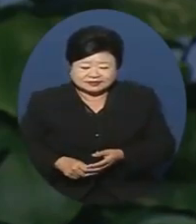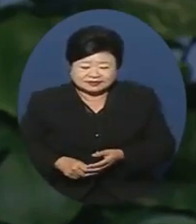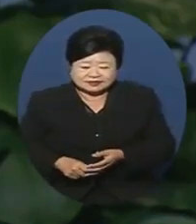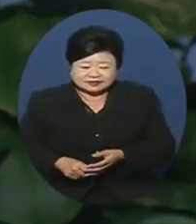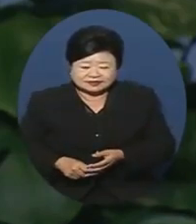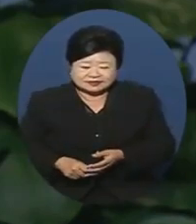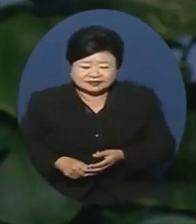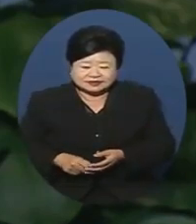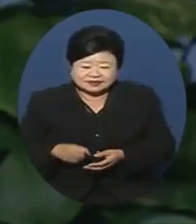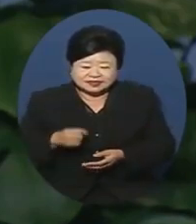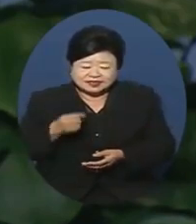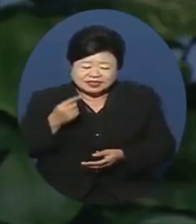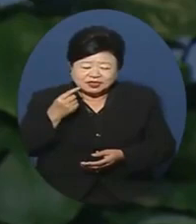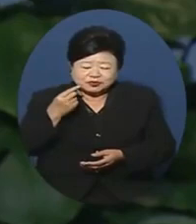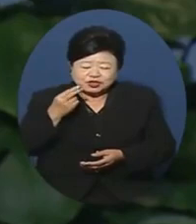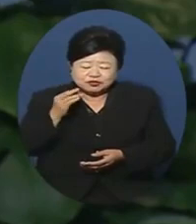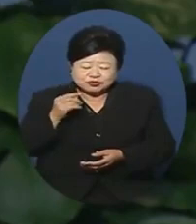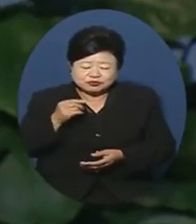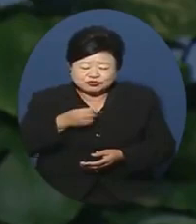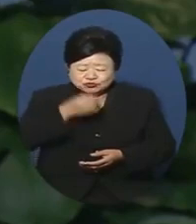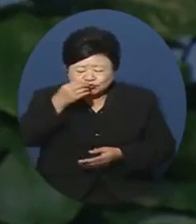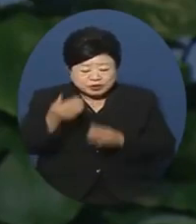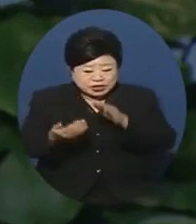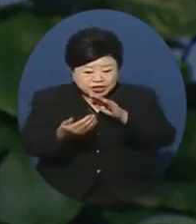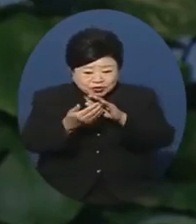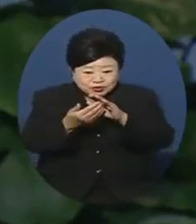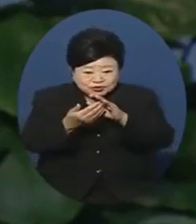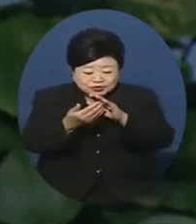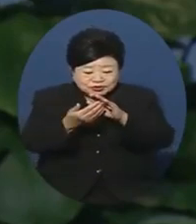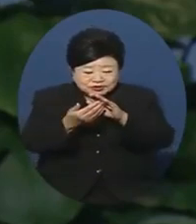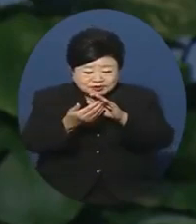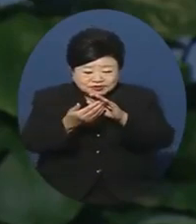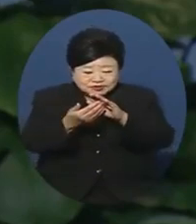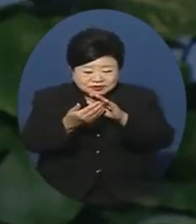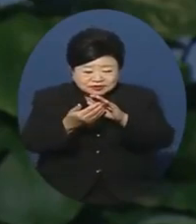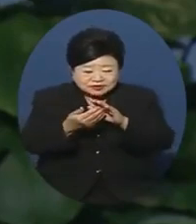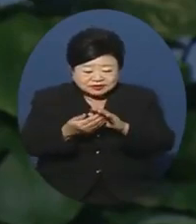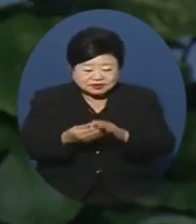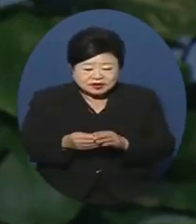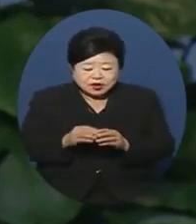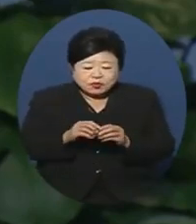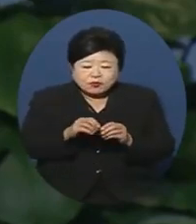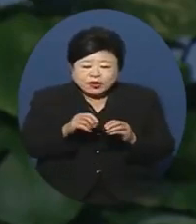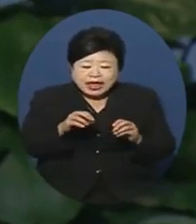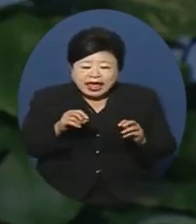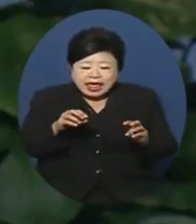한 2분 동안 자기 꿈이 이루어지고 난 다음 그 다음에 모래로